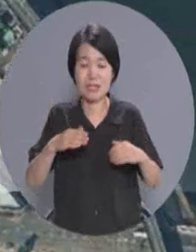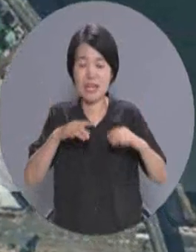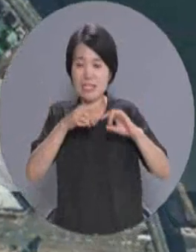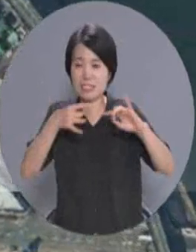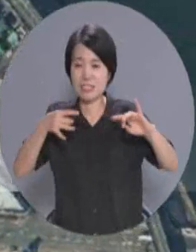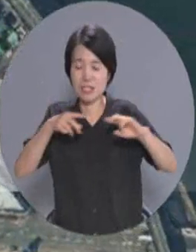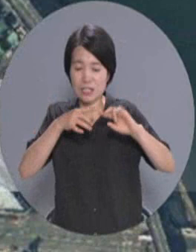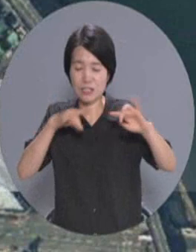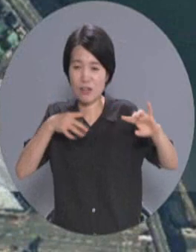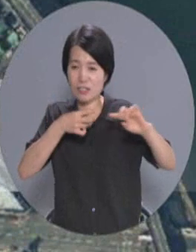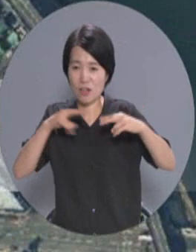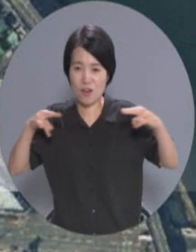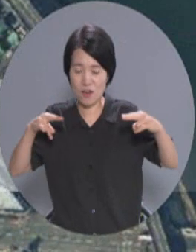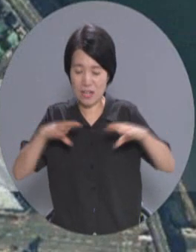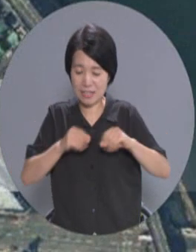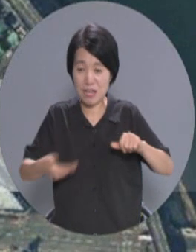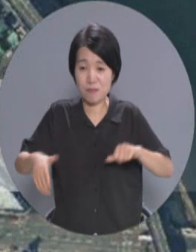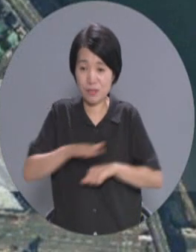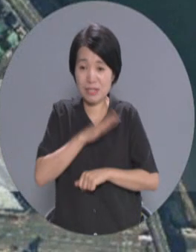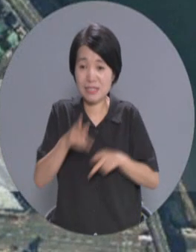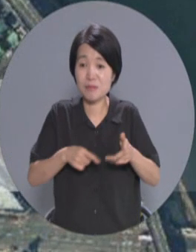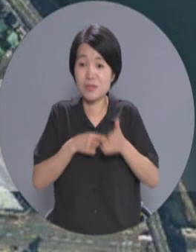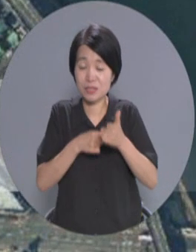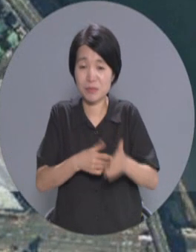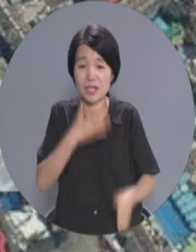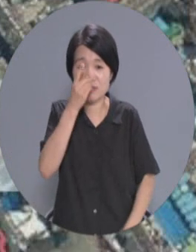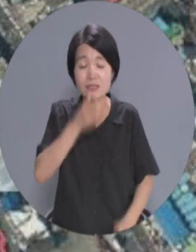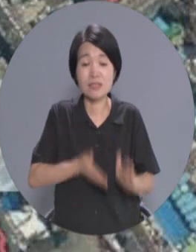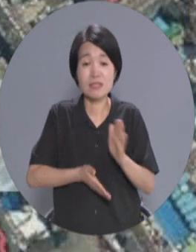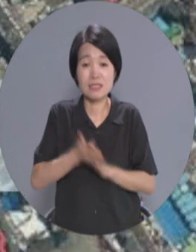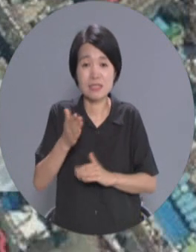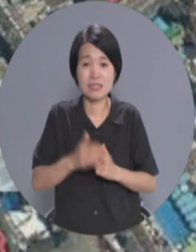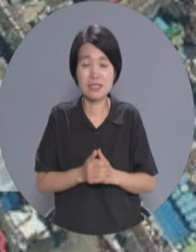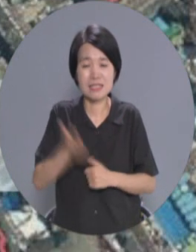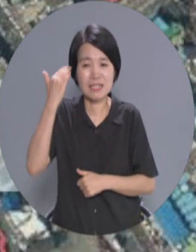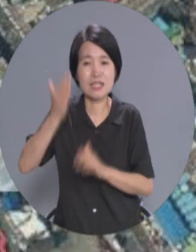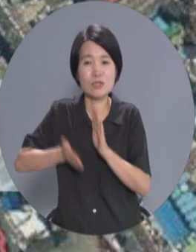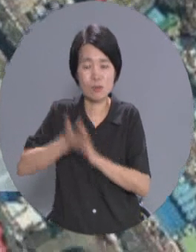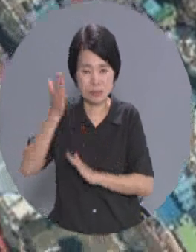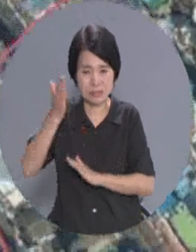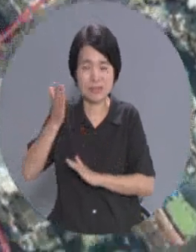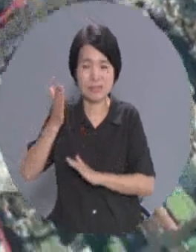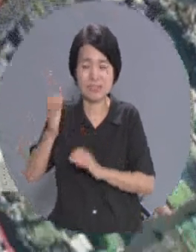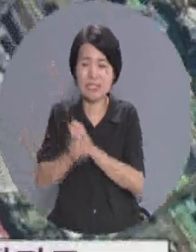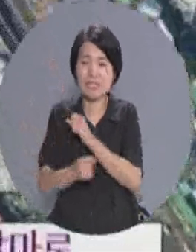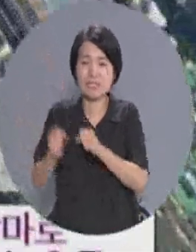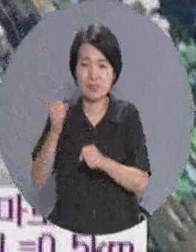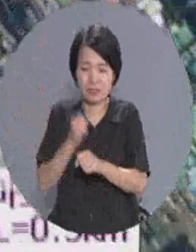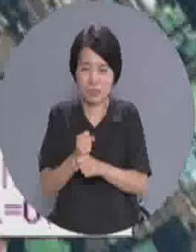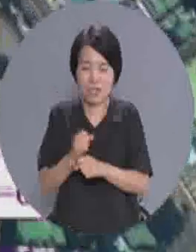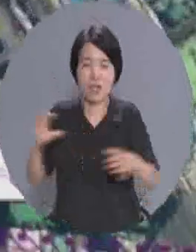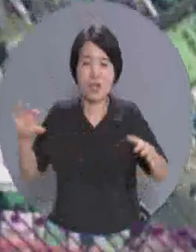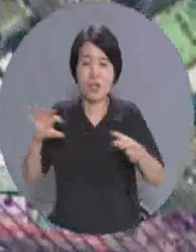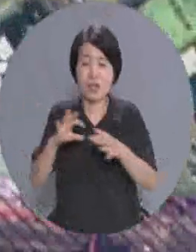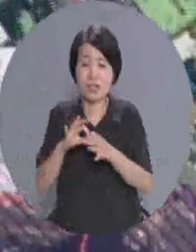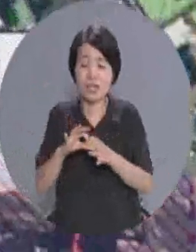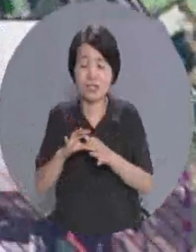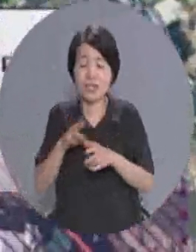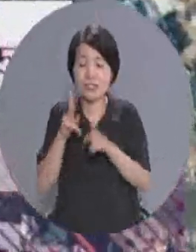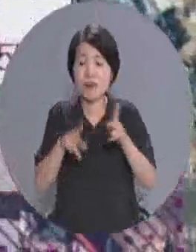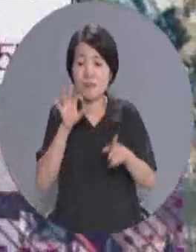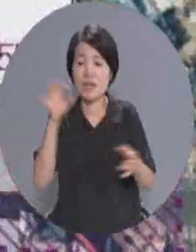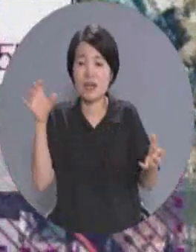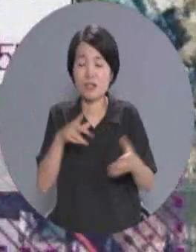지중화 사업이 추진됩니다. 순천시는 중심 시가지형 도시재생 뉴딜 사업과 연계해 총